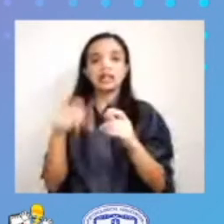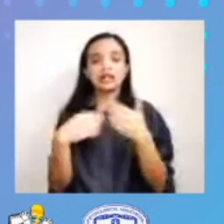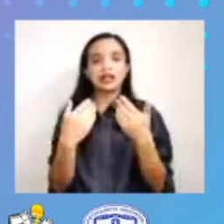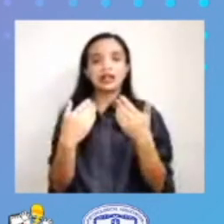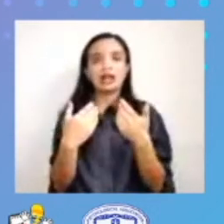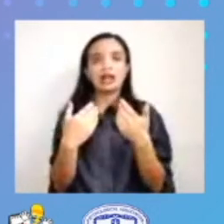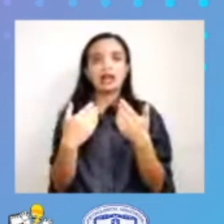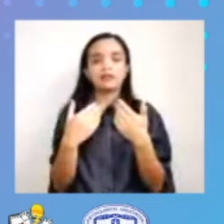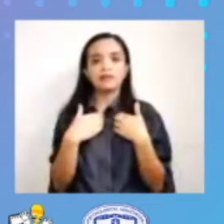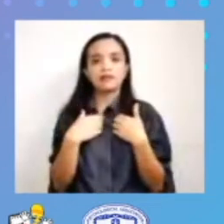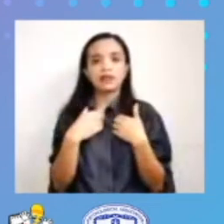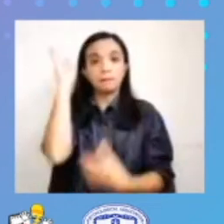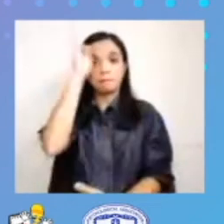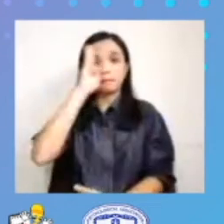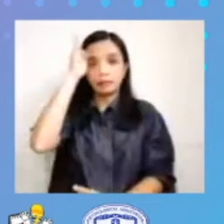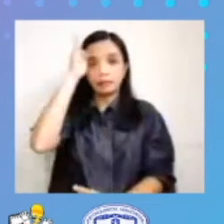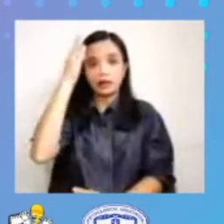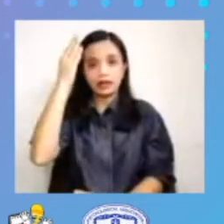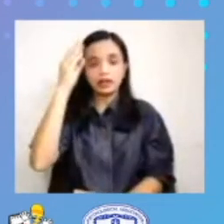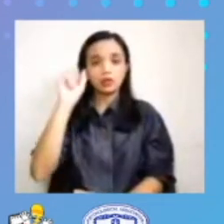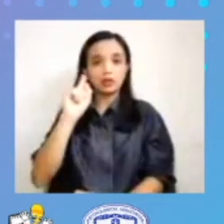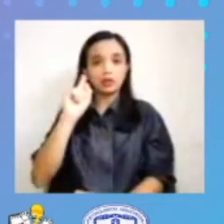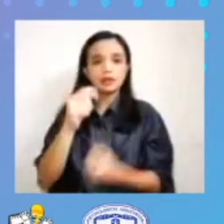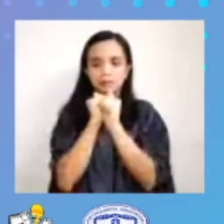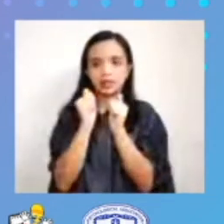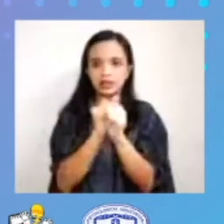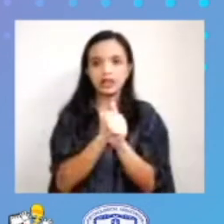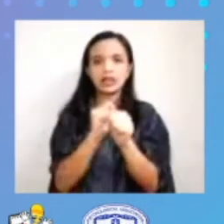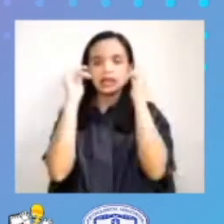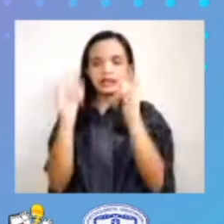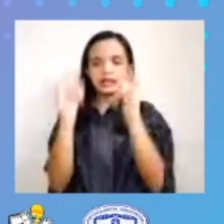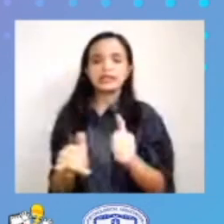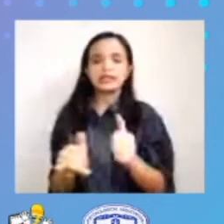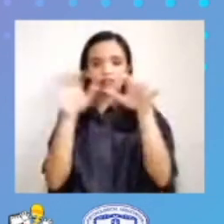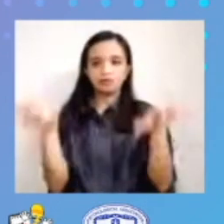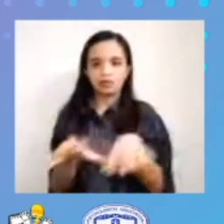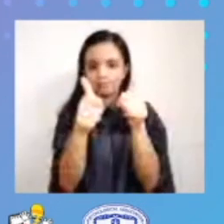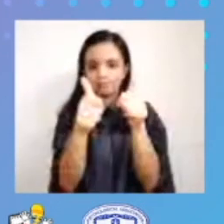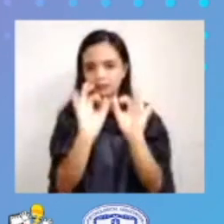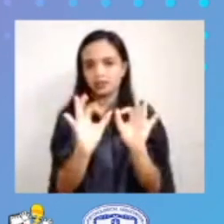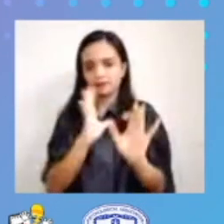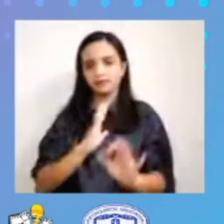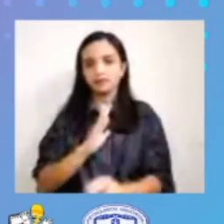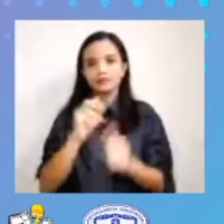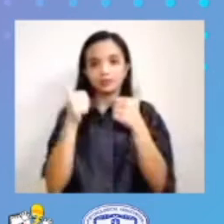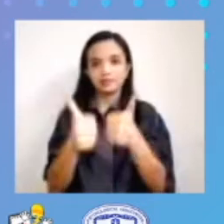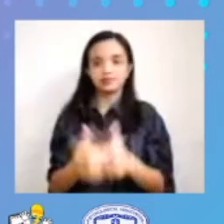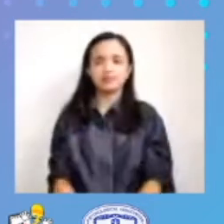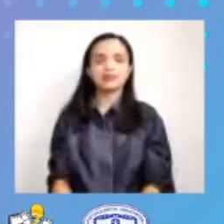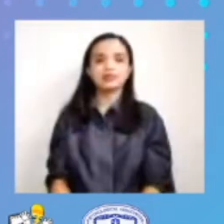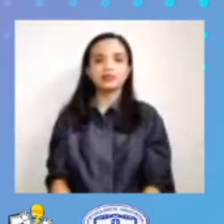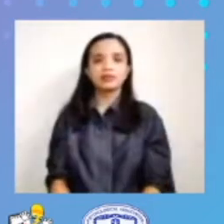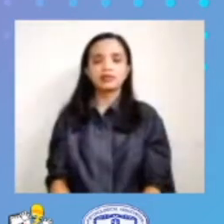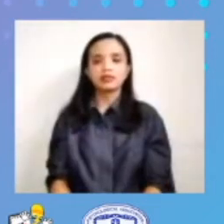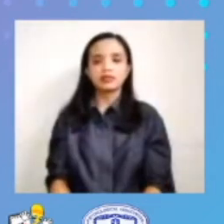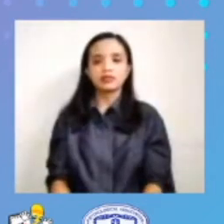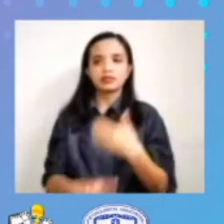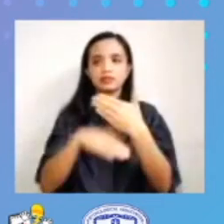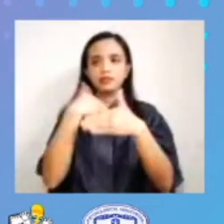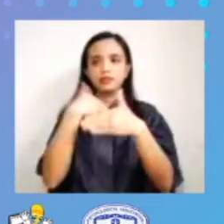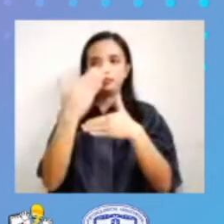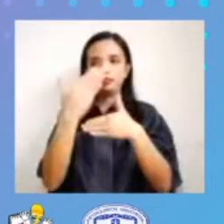going back to the topic of stroke, yung muscle relaxation, kung hindi kakayanin, yung mga nakikita natin